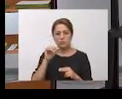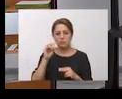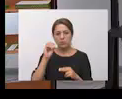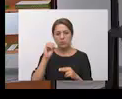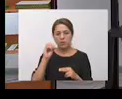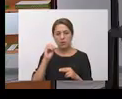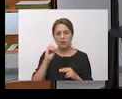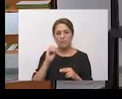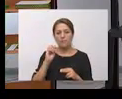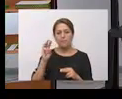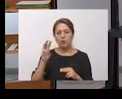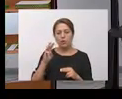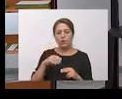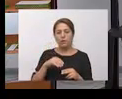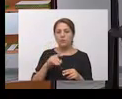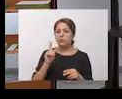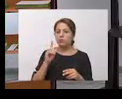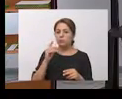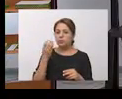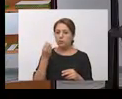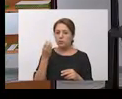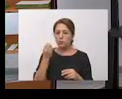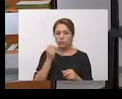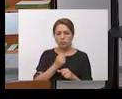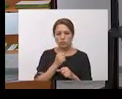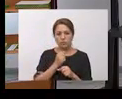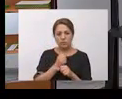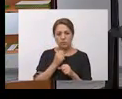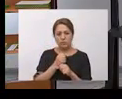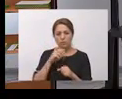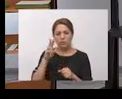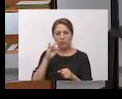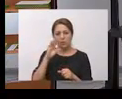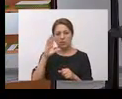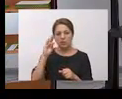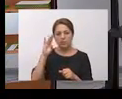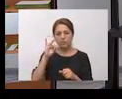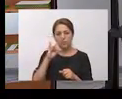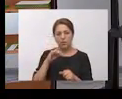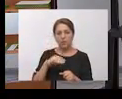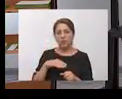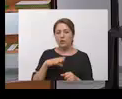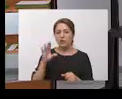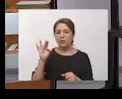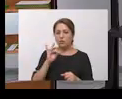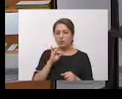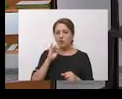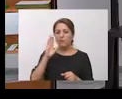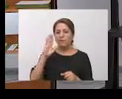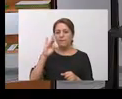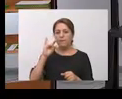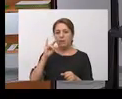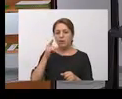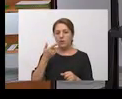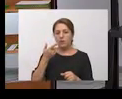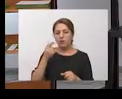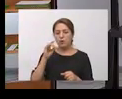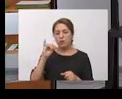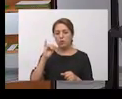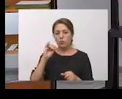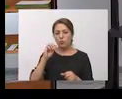Что еще ливни делают? Давайте посмотрим. Ливни льют и ливни вьют.